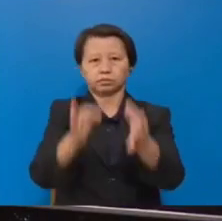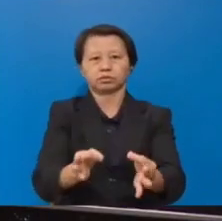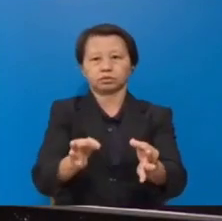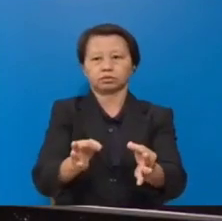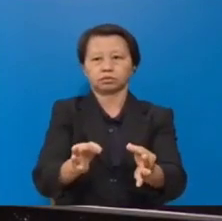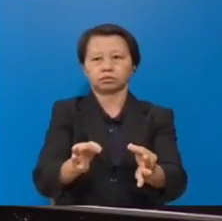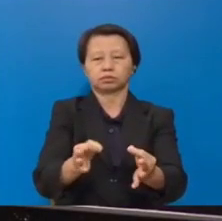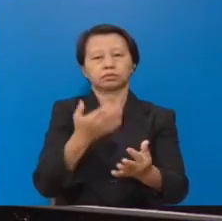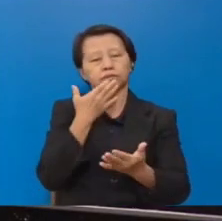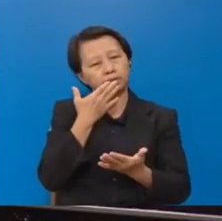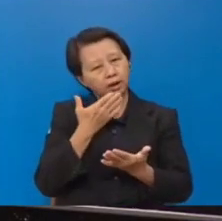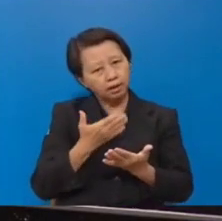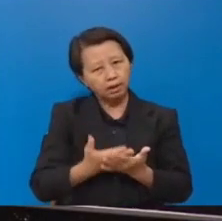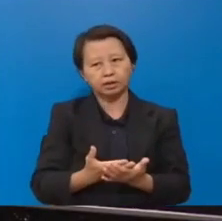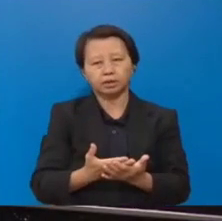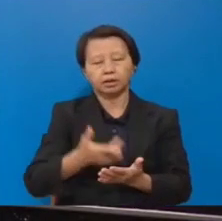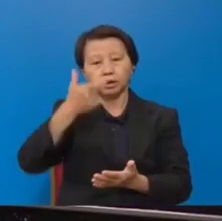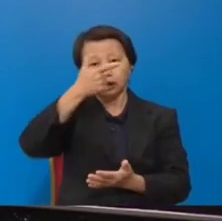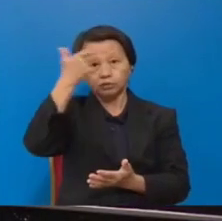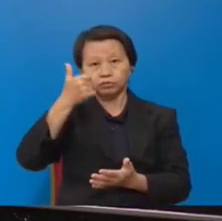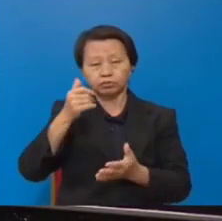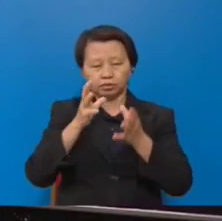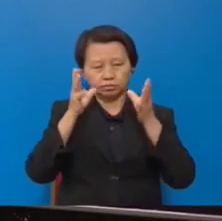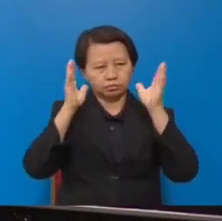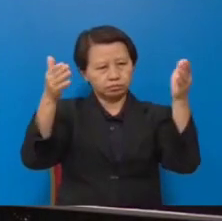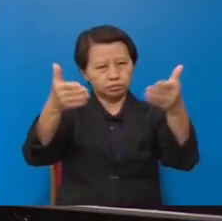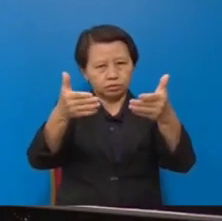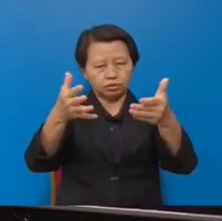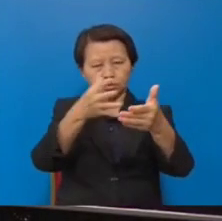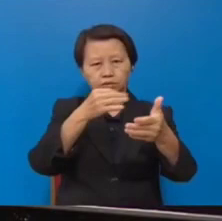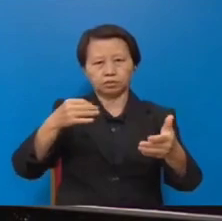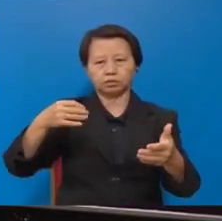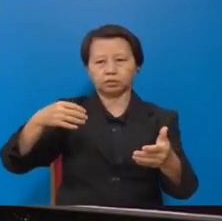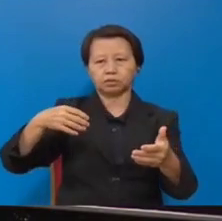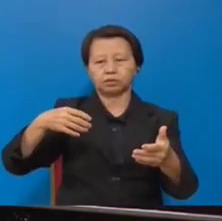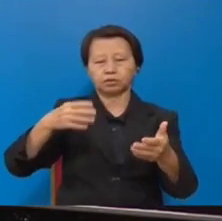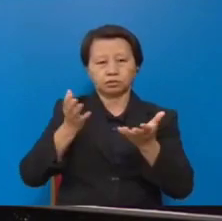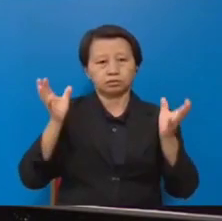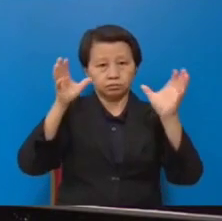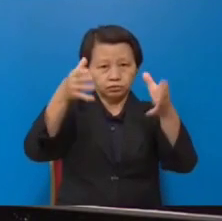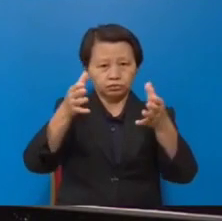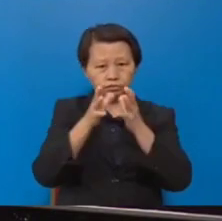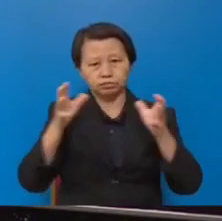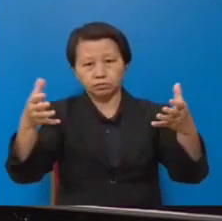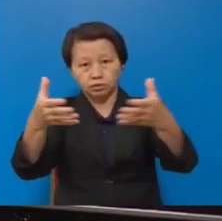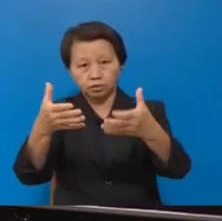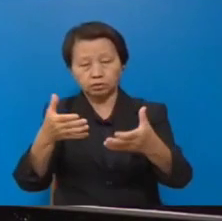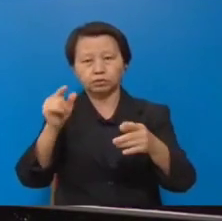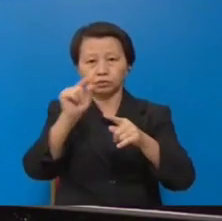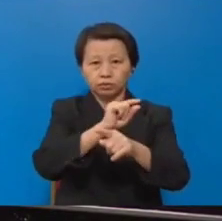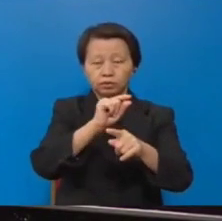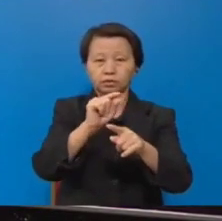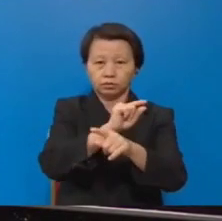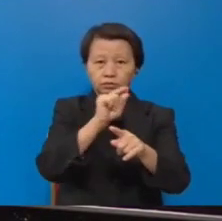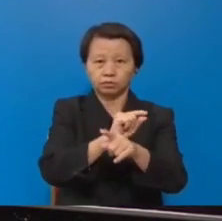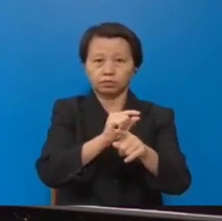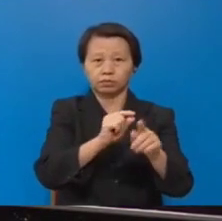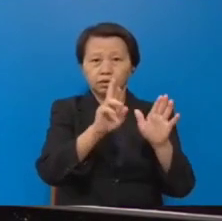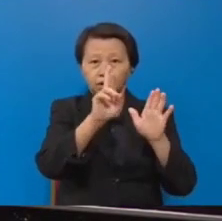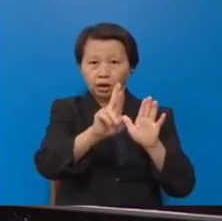yang baik memandangkan sekop dan parameter yang disandangkan untuk digunakake